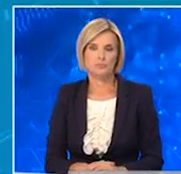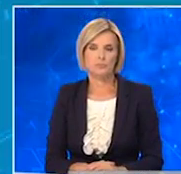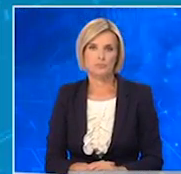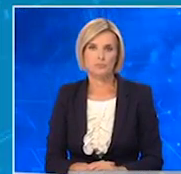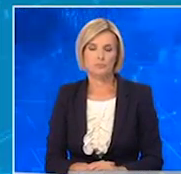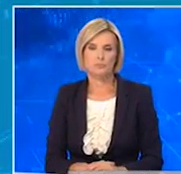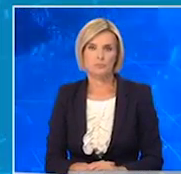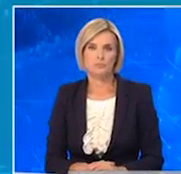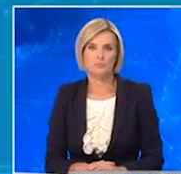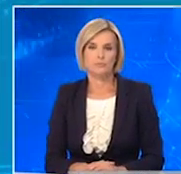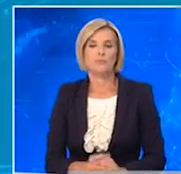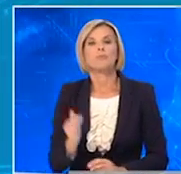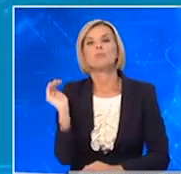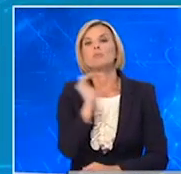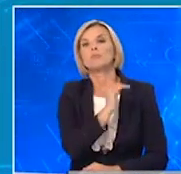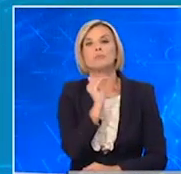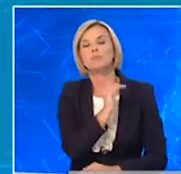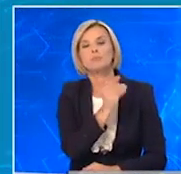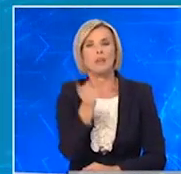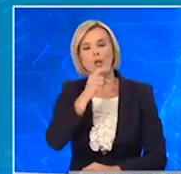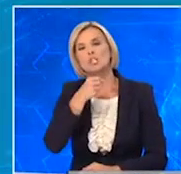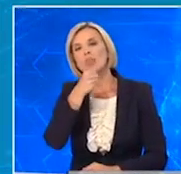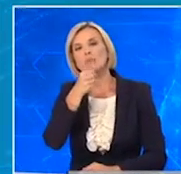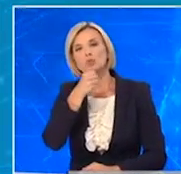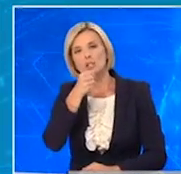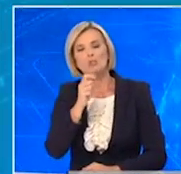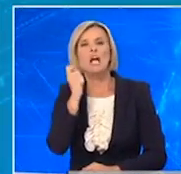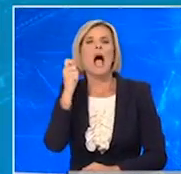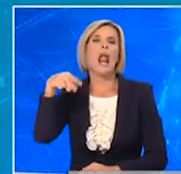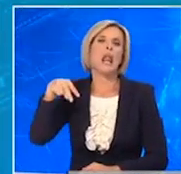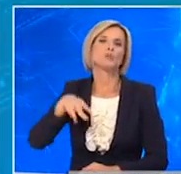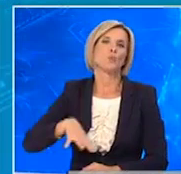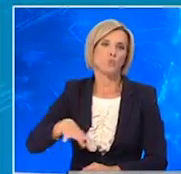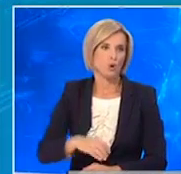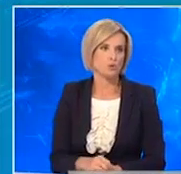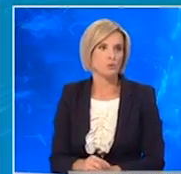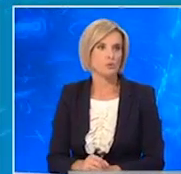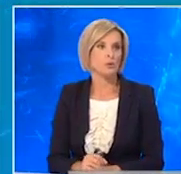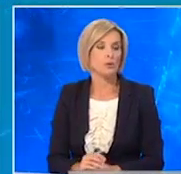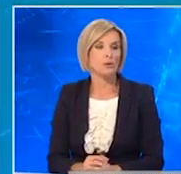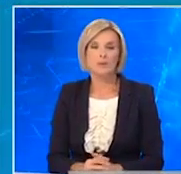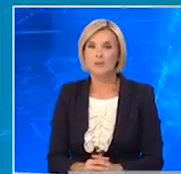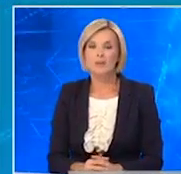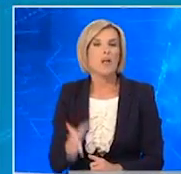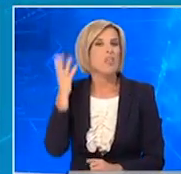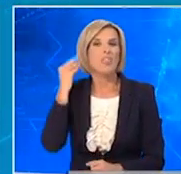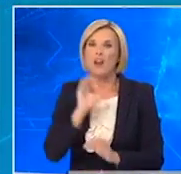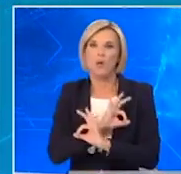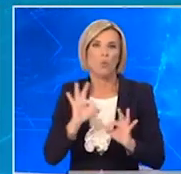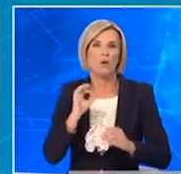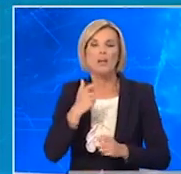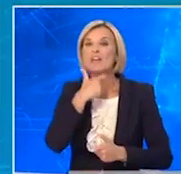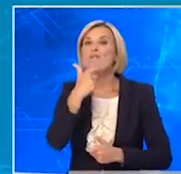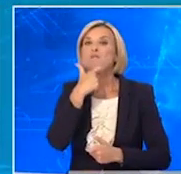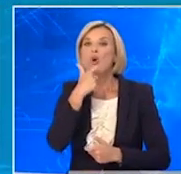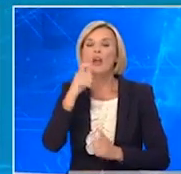Ο κύριος Αλεξόπουλος από τις Δυτικές Ματιές. Καλησπέρα κύριε. Καλημέρα κύριε Καρδαλιά. Θα ήθελα να σας ρωτήσω αναφορικά